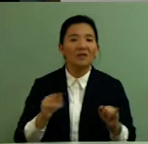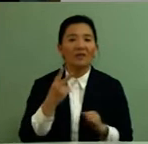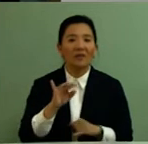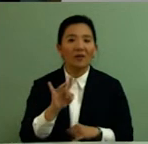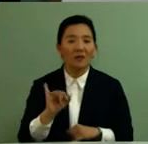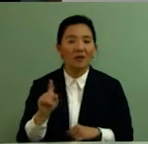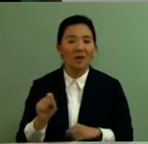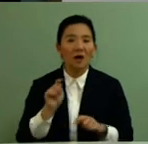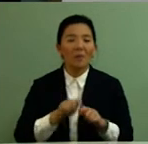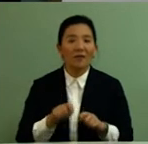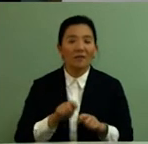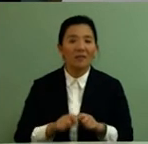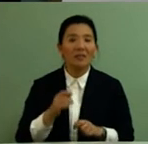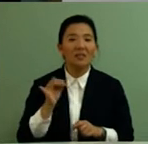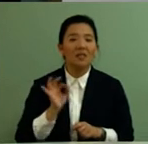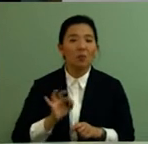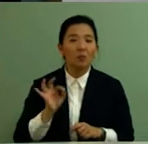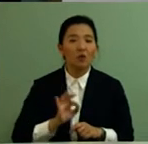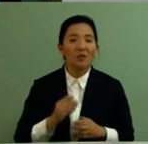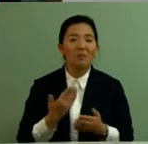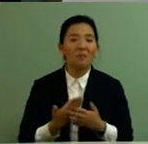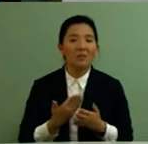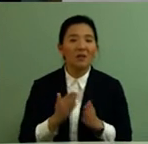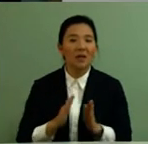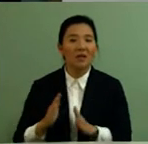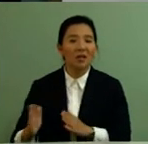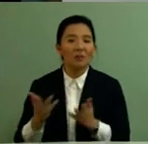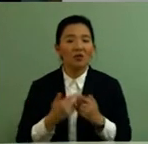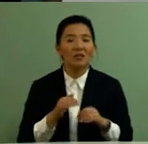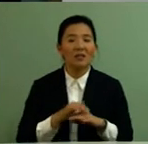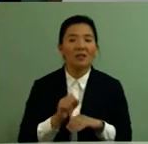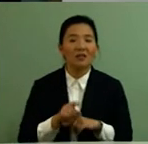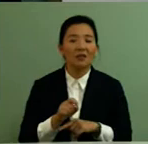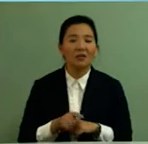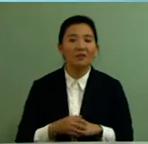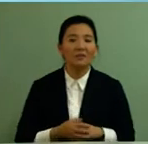2 раза. Проверьте, используя примерный алгоритм решения задач.